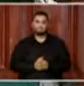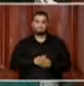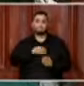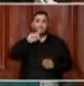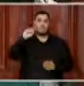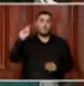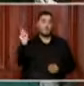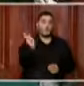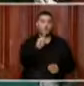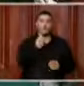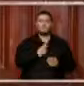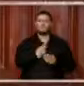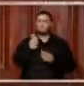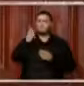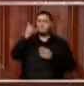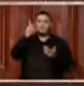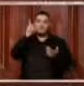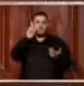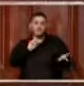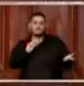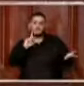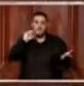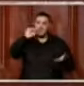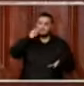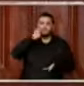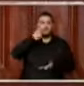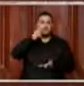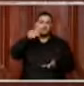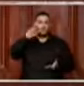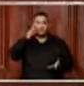السادة والسيدات